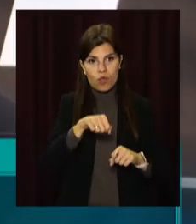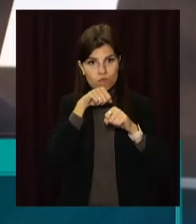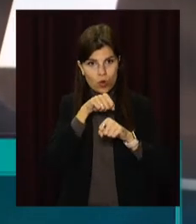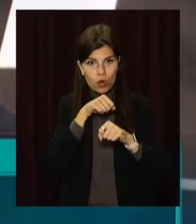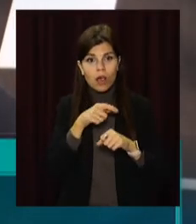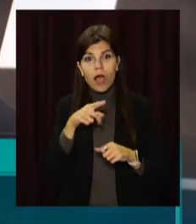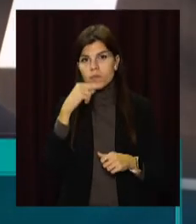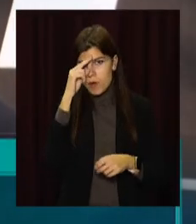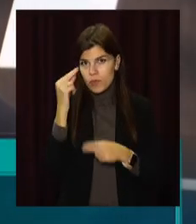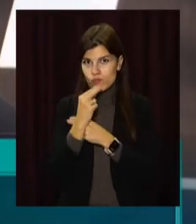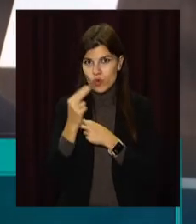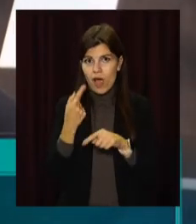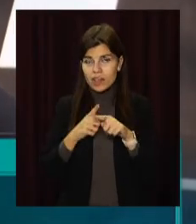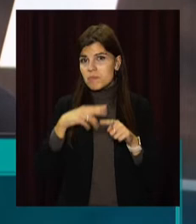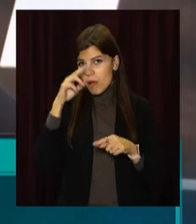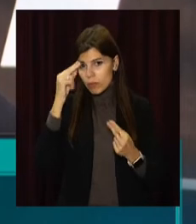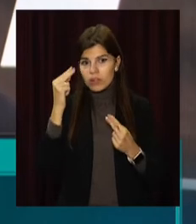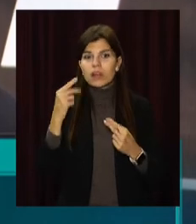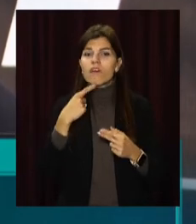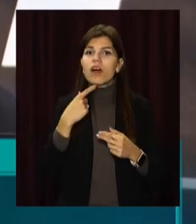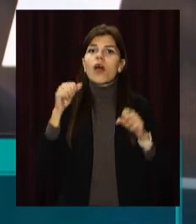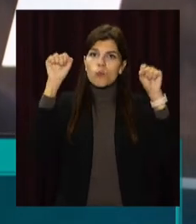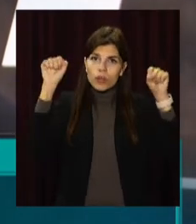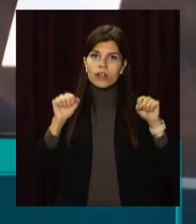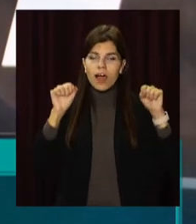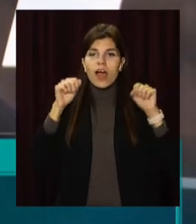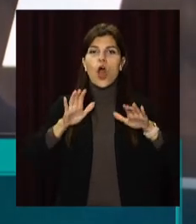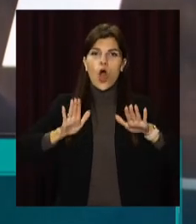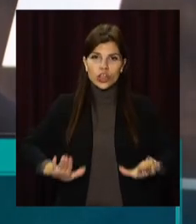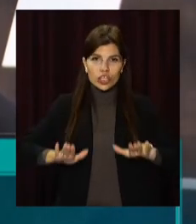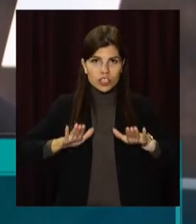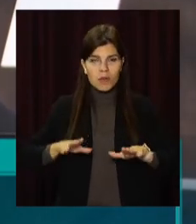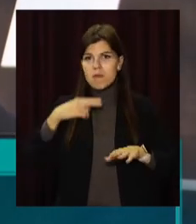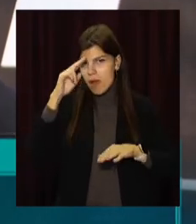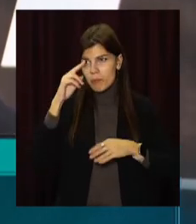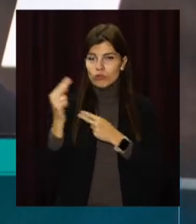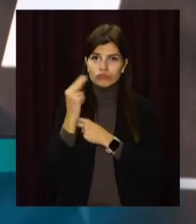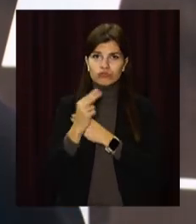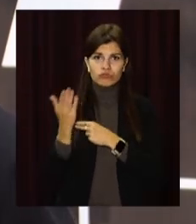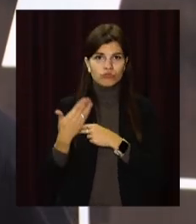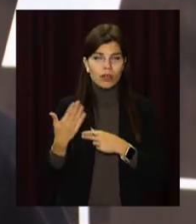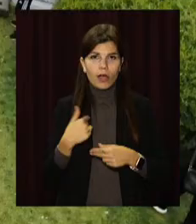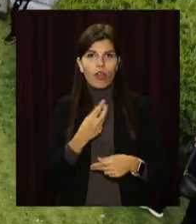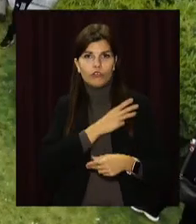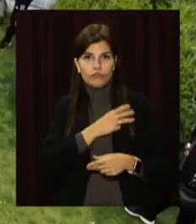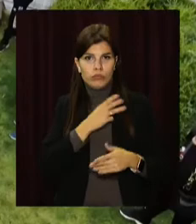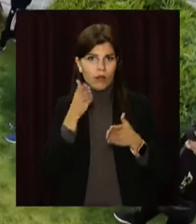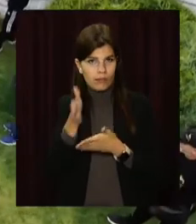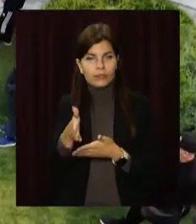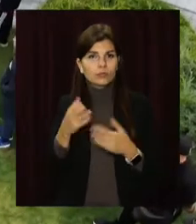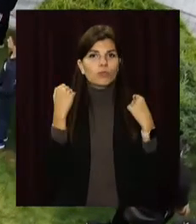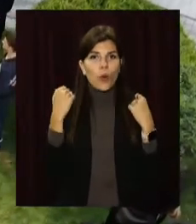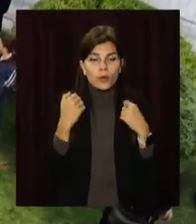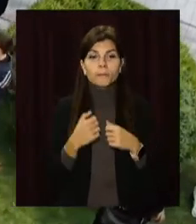він, мабуть, мене привчив до спорту, він навчив підтягуватися, віджиматися. Іменно він во мені зародив цю тягу до спорту. Останні